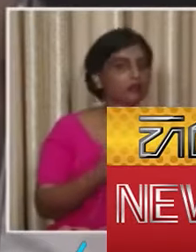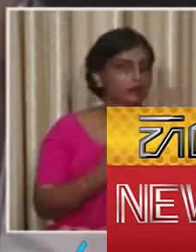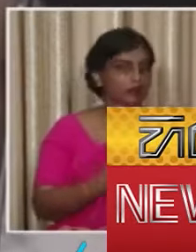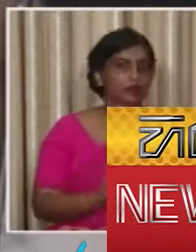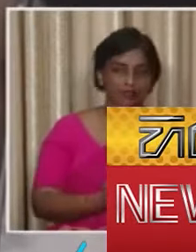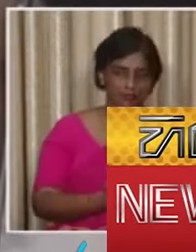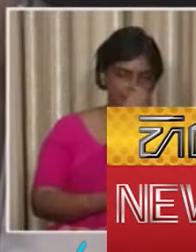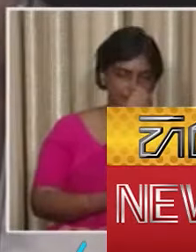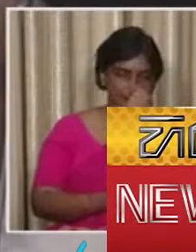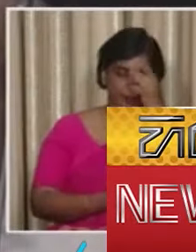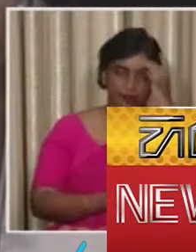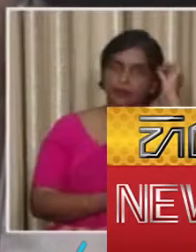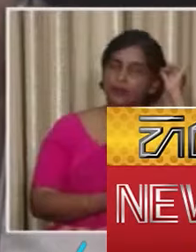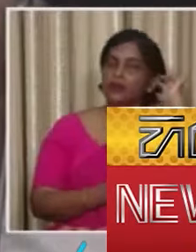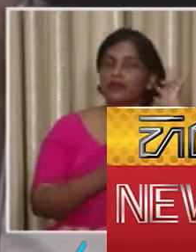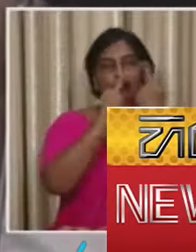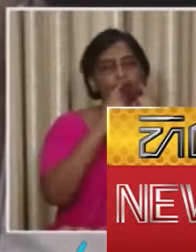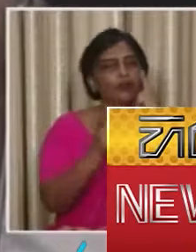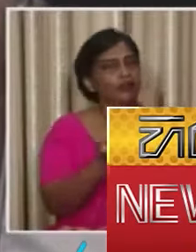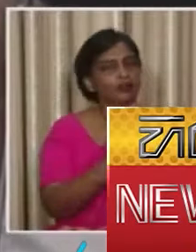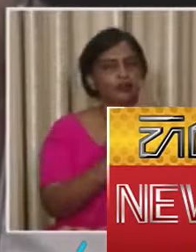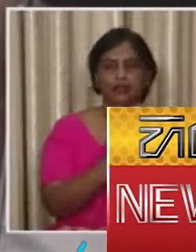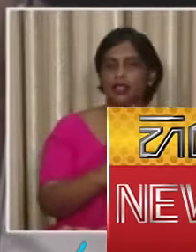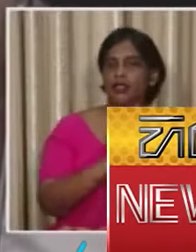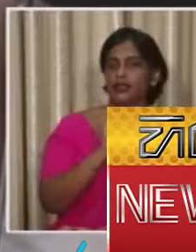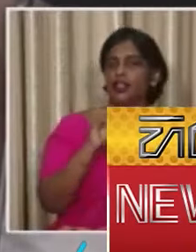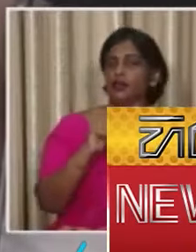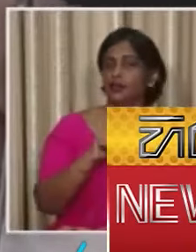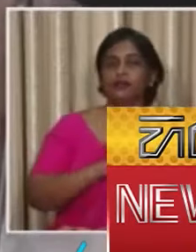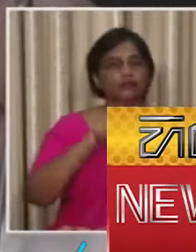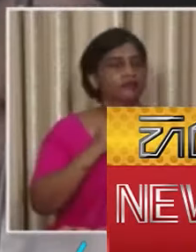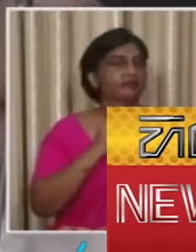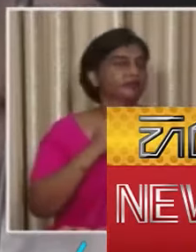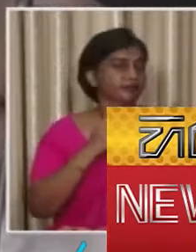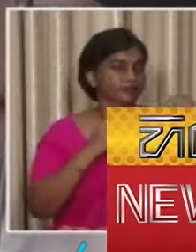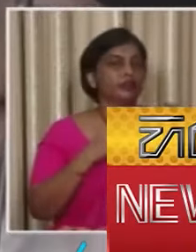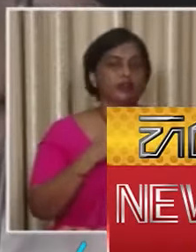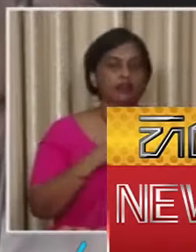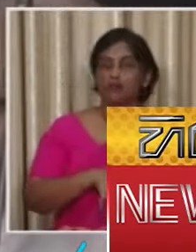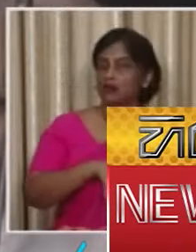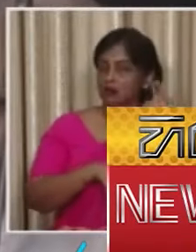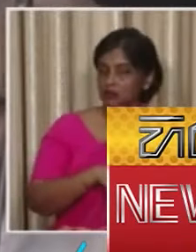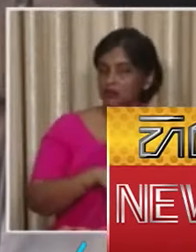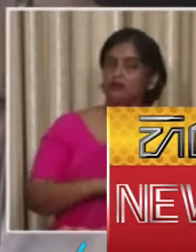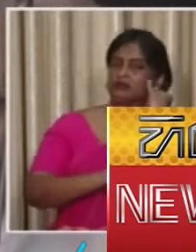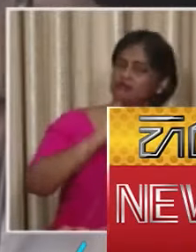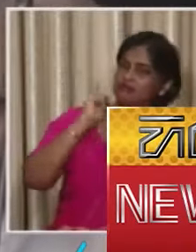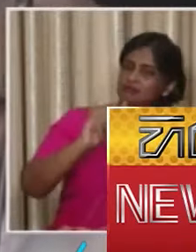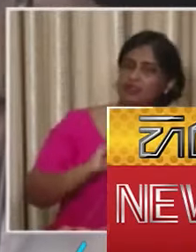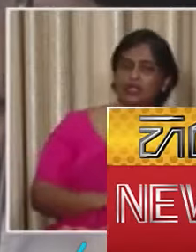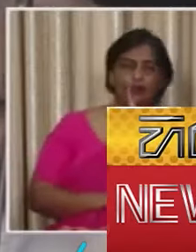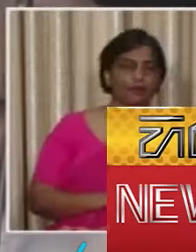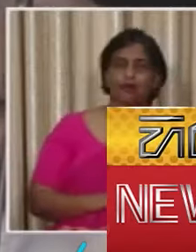කරන්නට කැමතියි. විවිධ දුෂ්කරතා මැද IMF සාකච්ඡා අප ඉදිරියට ගෙන ගියා. ඒ අවස්ථාවේ විවේචකයන්